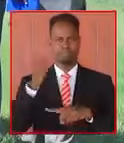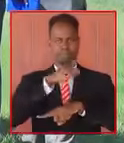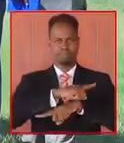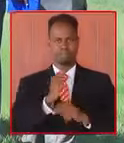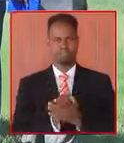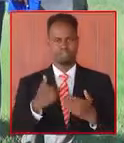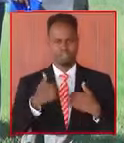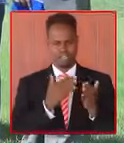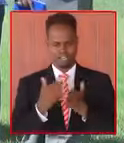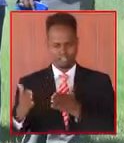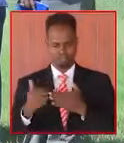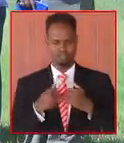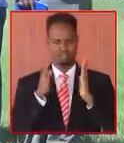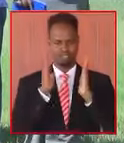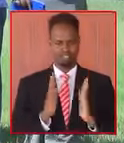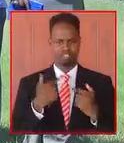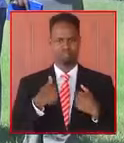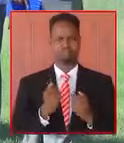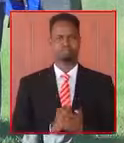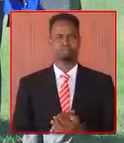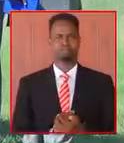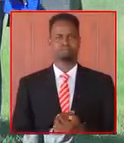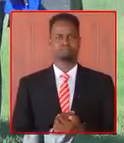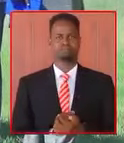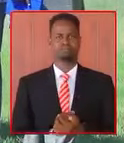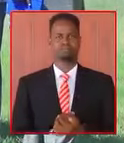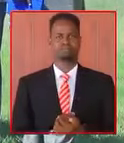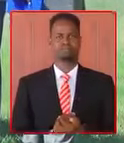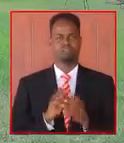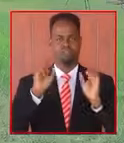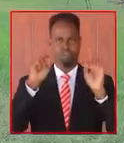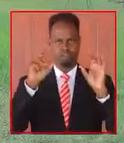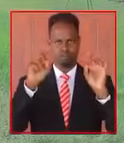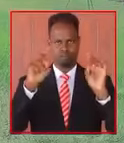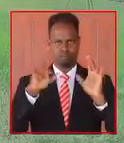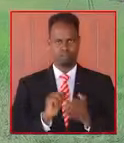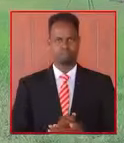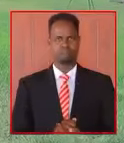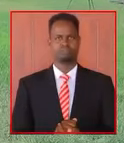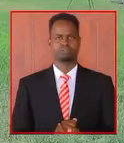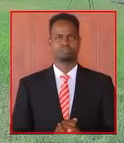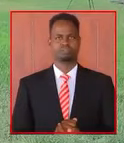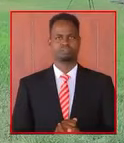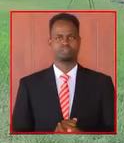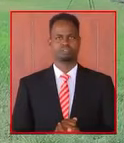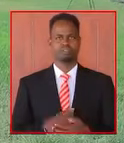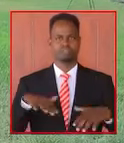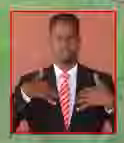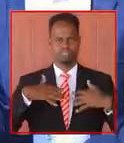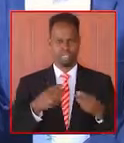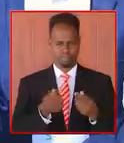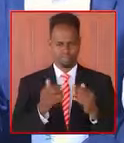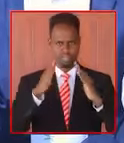يا قرض قرية كيف ستي يا مشا وعلى كاد يسأل يا قاب خروح بنا ولسي عصر أنت